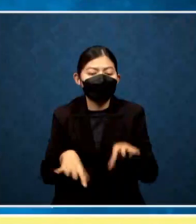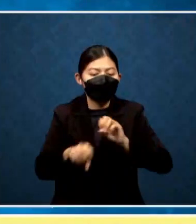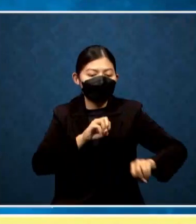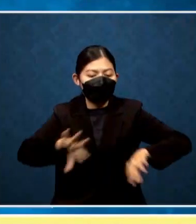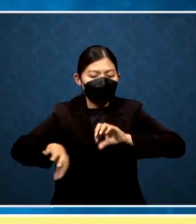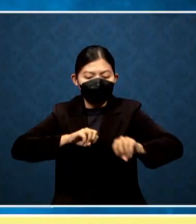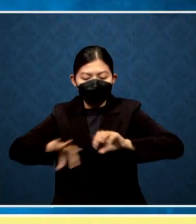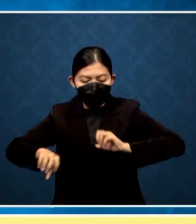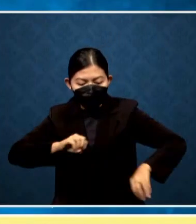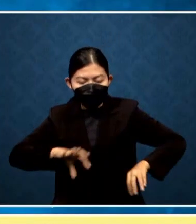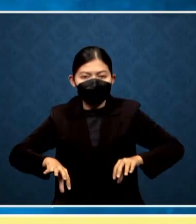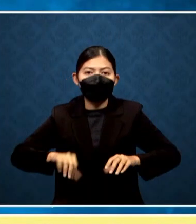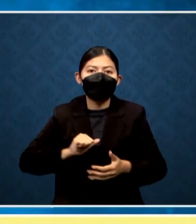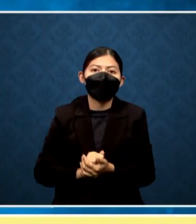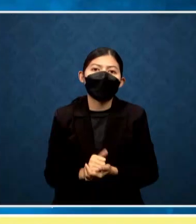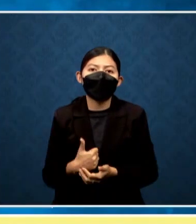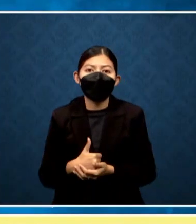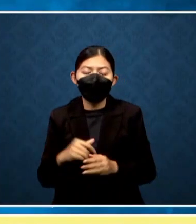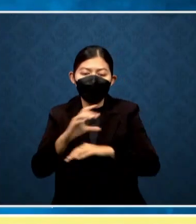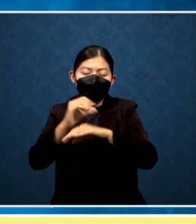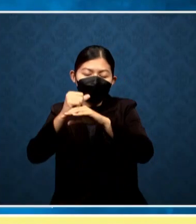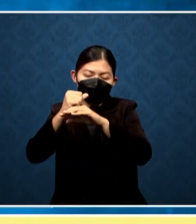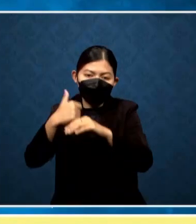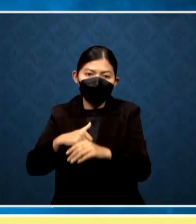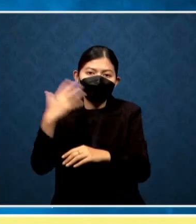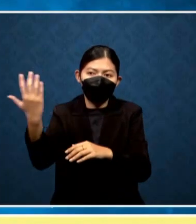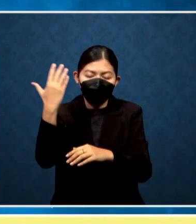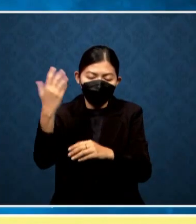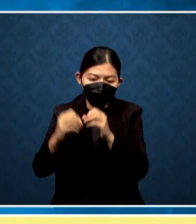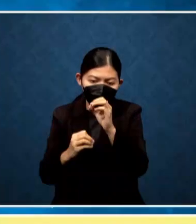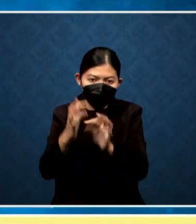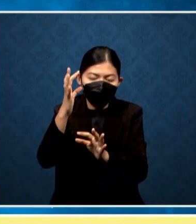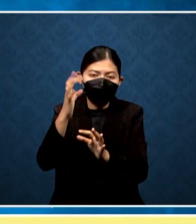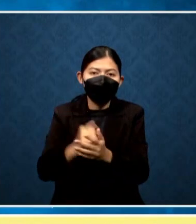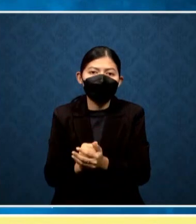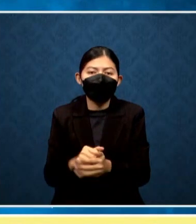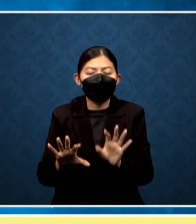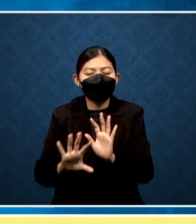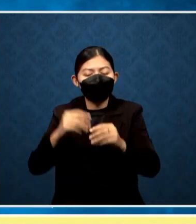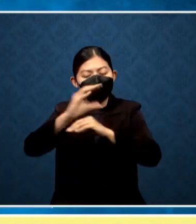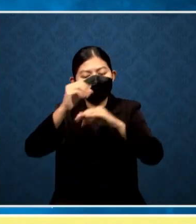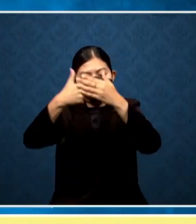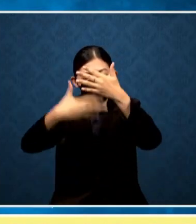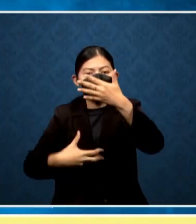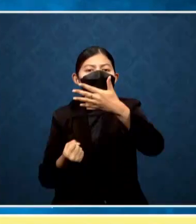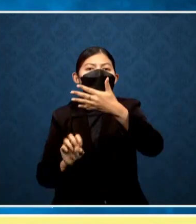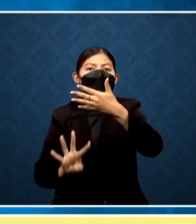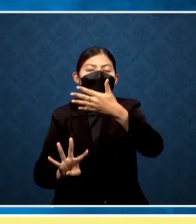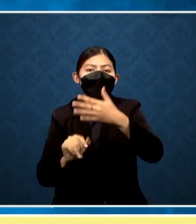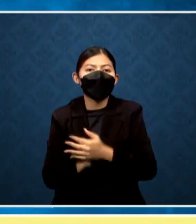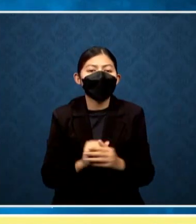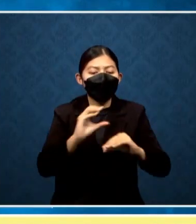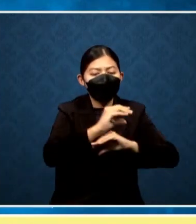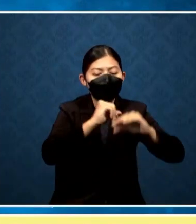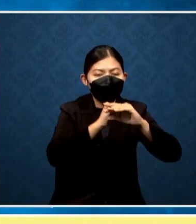ยะ RDFะกำจด เพ่าไ้ององคกประคอตูนัถิน จำนว 14 โงการแล้วก็โคงการท